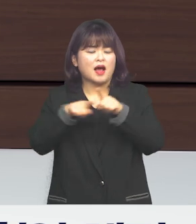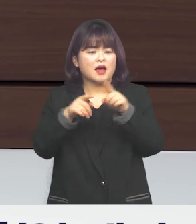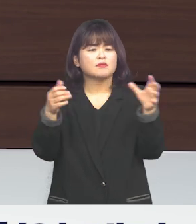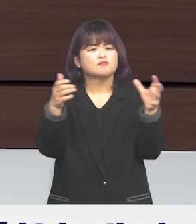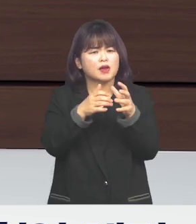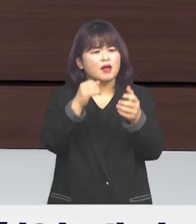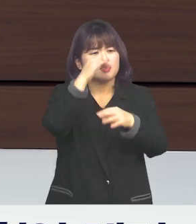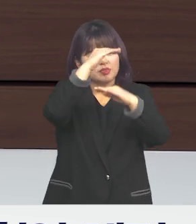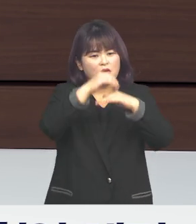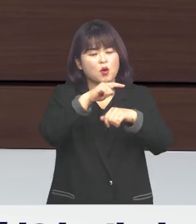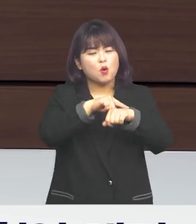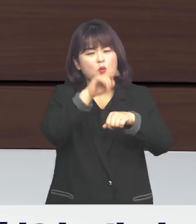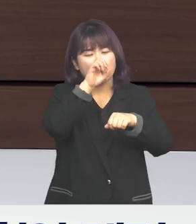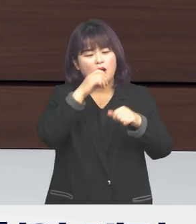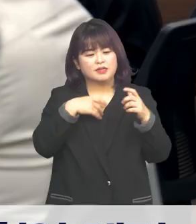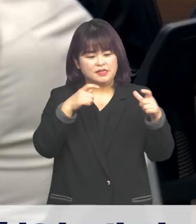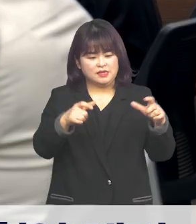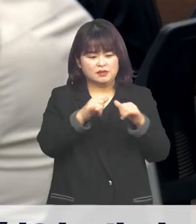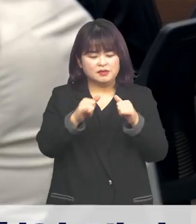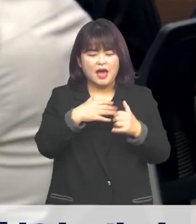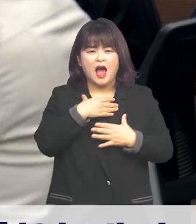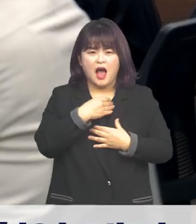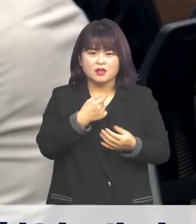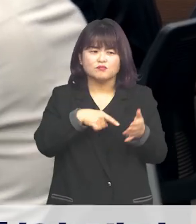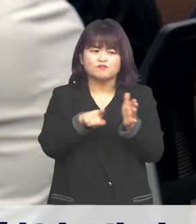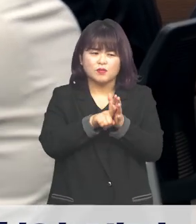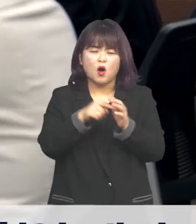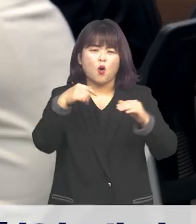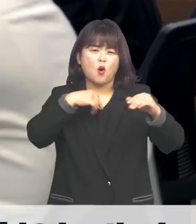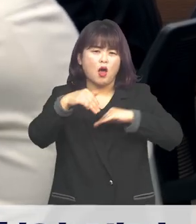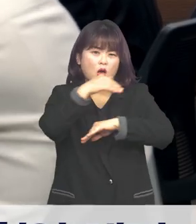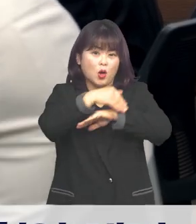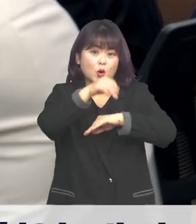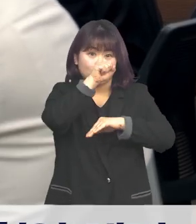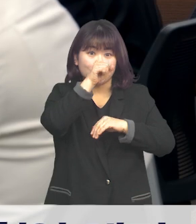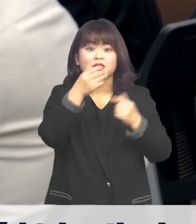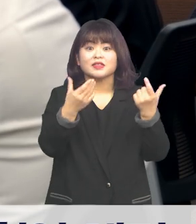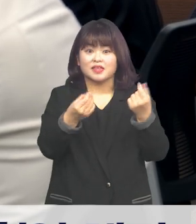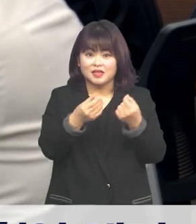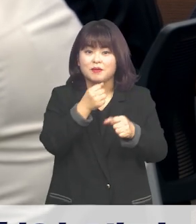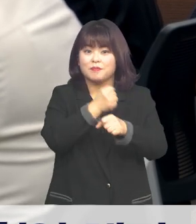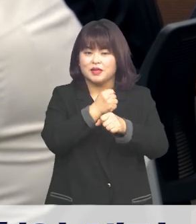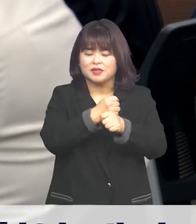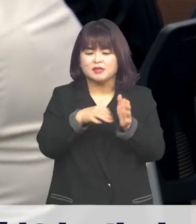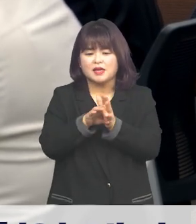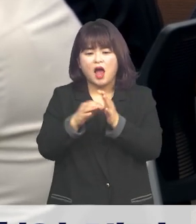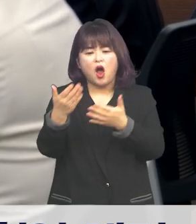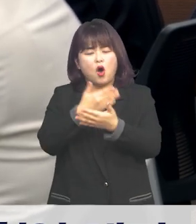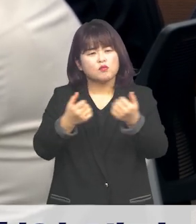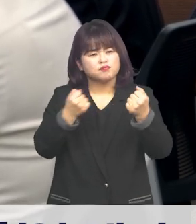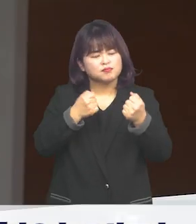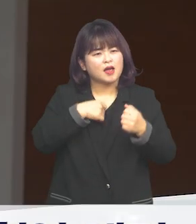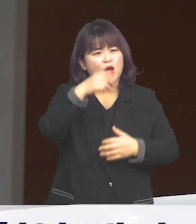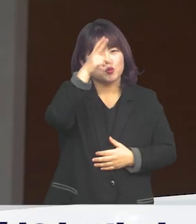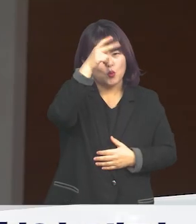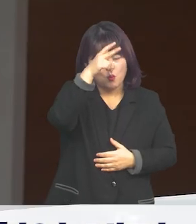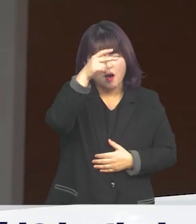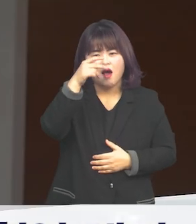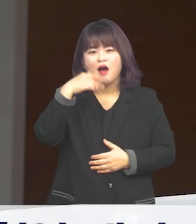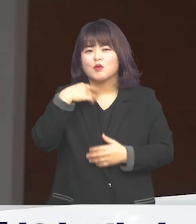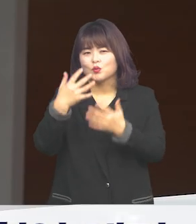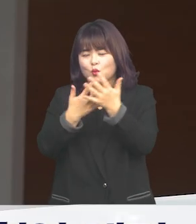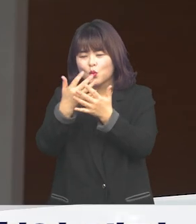입원이 가능하도록 한 협약이 시민의 안전을 위해 좋은 정책 모델이 될 것이라며 시민의 안전과 건강을 위해 협력한 경찰과